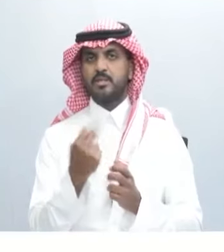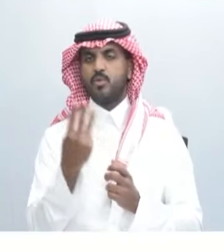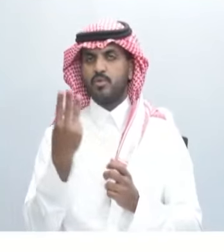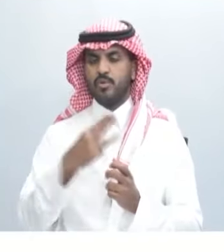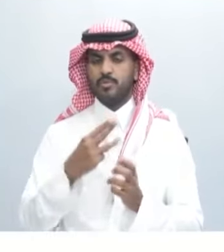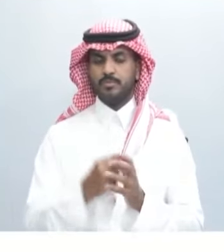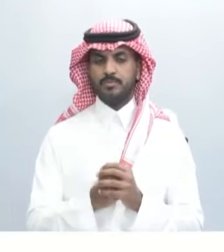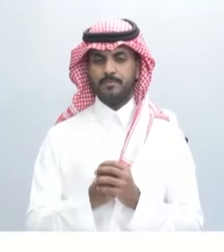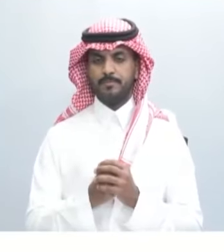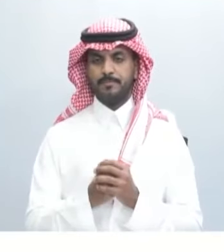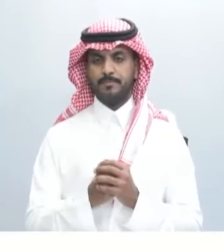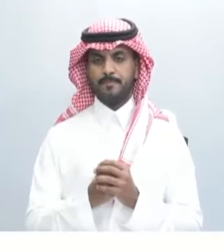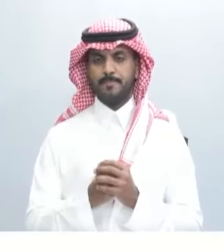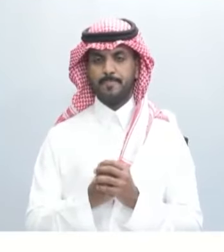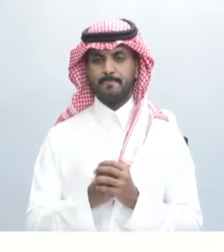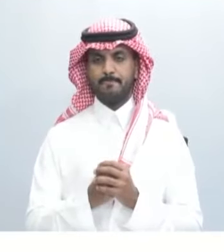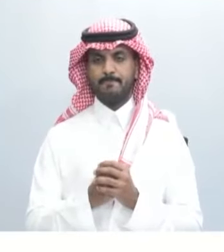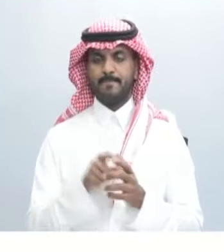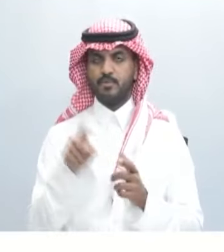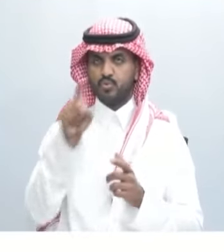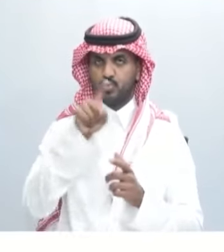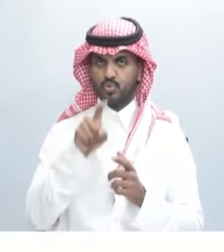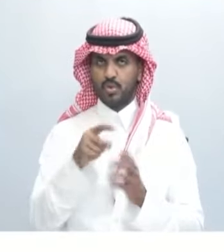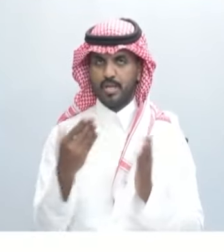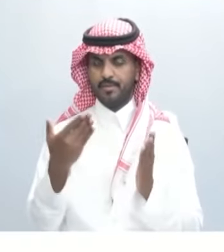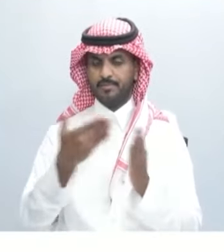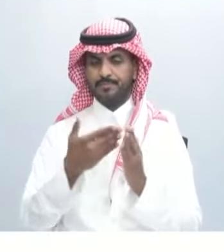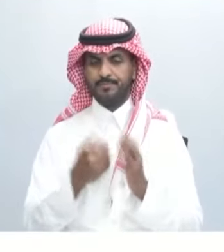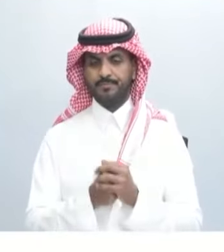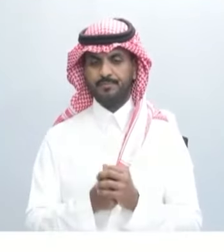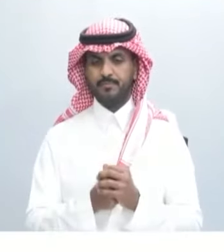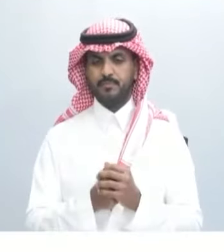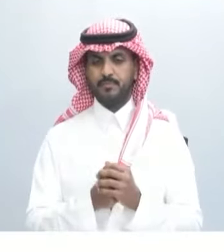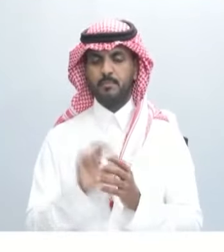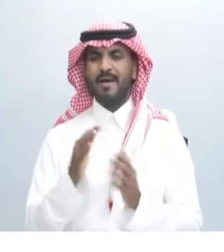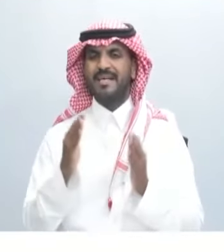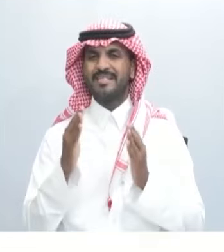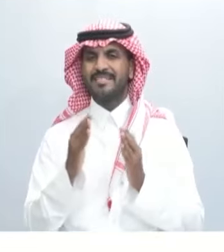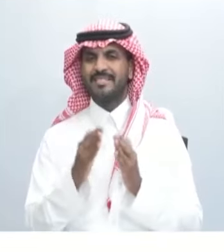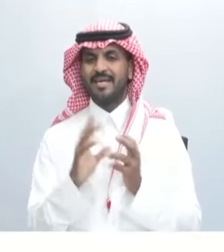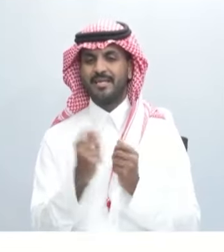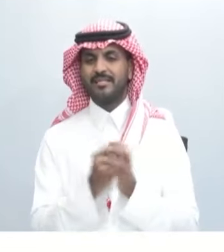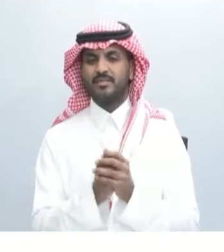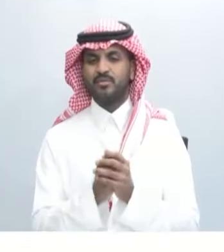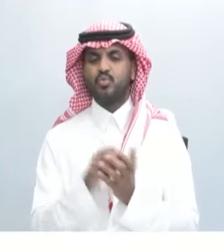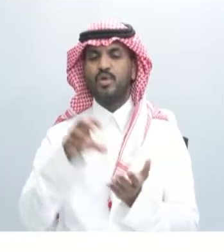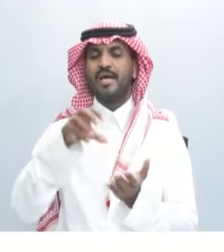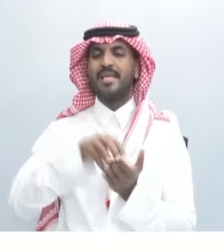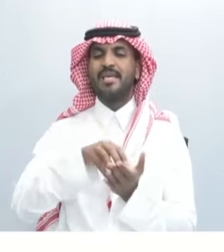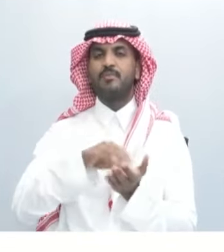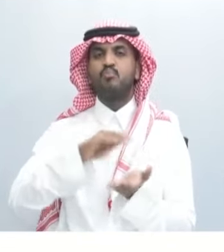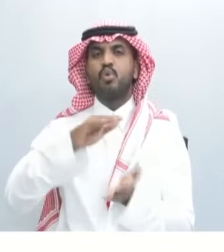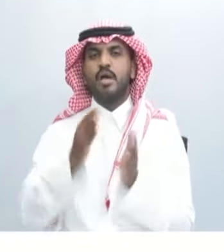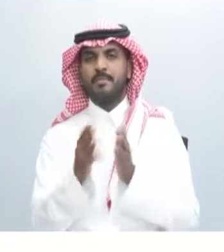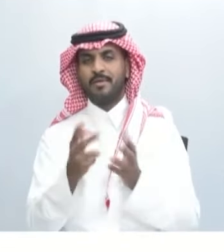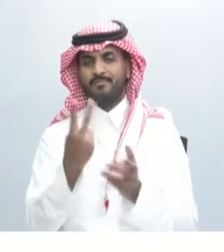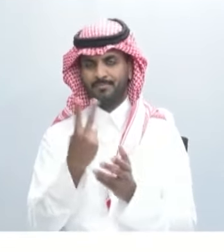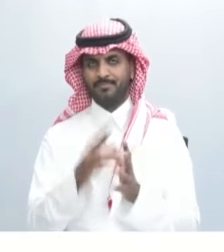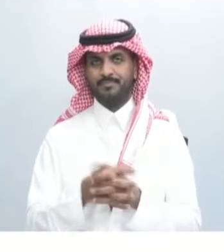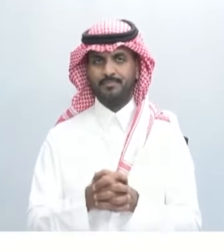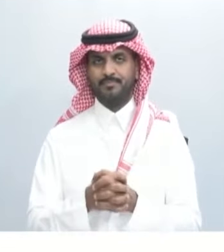وثلاثون السؤال الاخير والطلب الاخير ما اصغر عدد وضع وضع عليه مكعبين